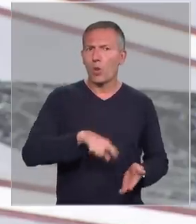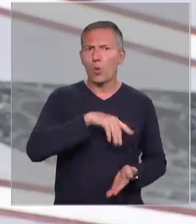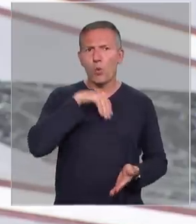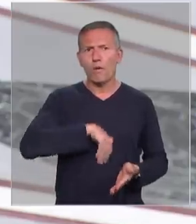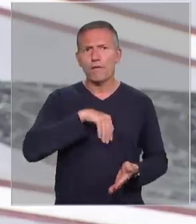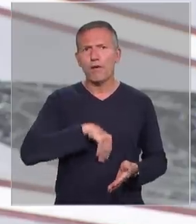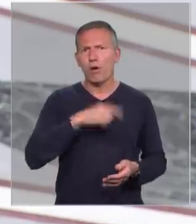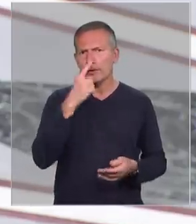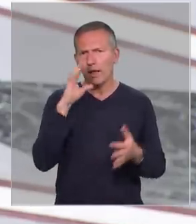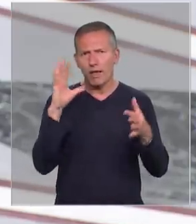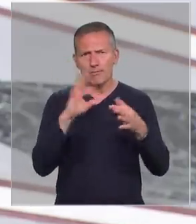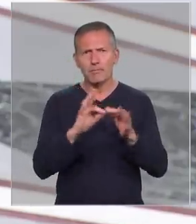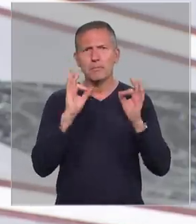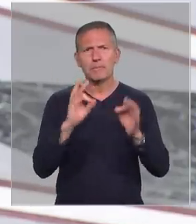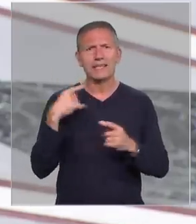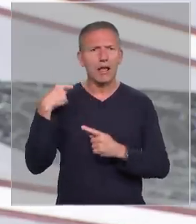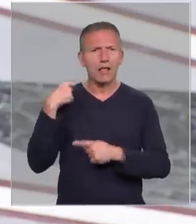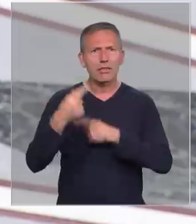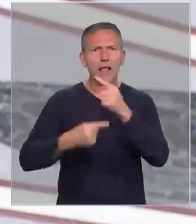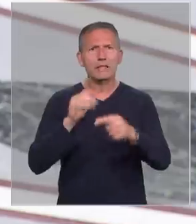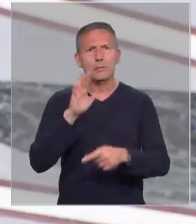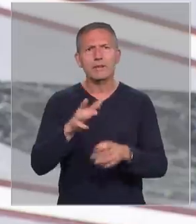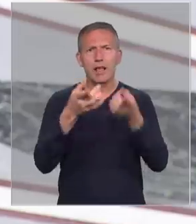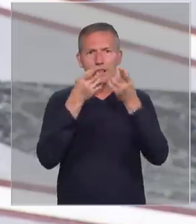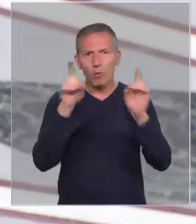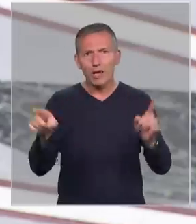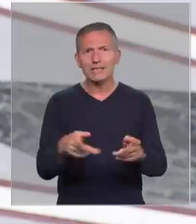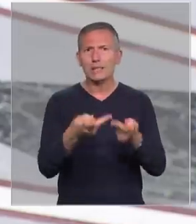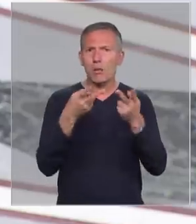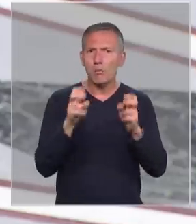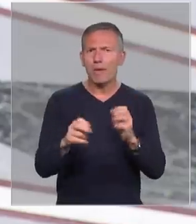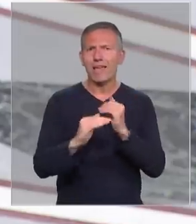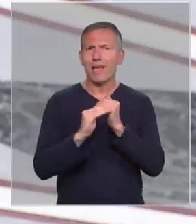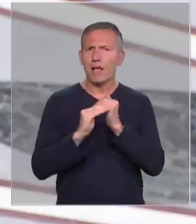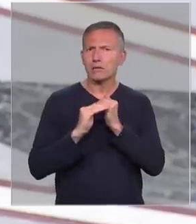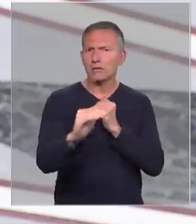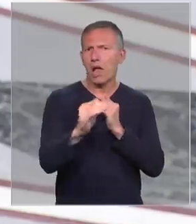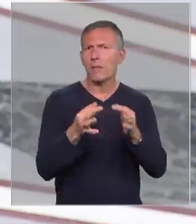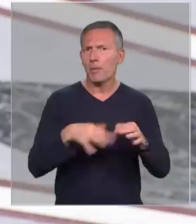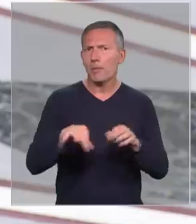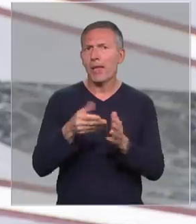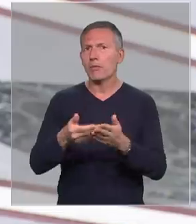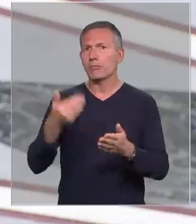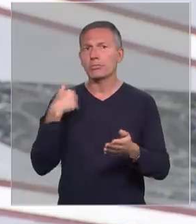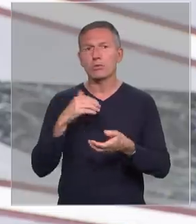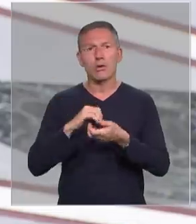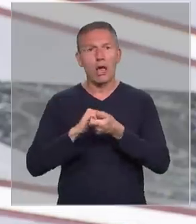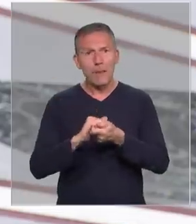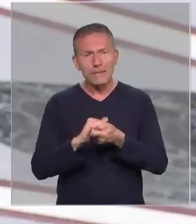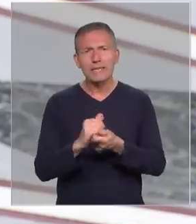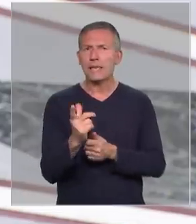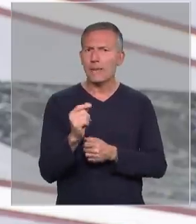attachés à la longue tradition de démocratie, de paix, de stabilité de ce pays. Et en tant qu'amis et partenaires du